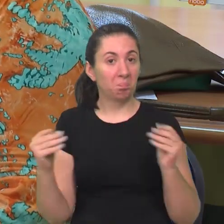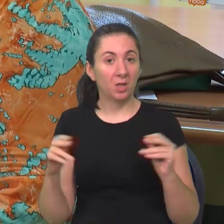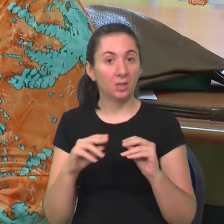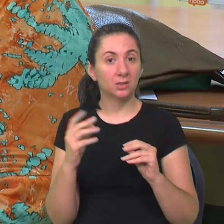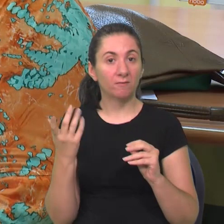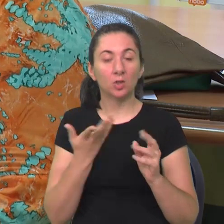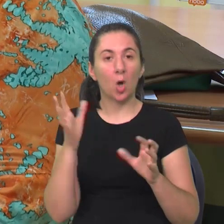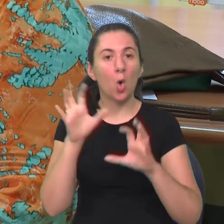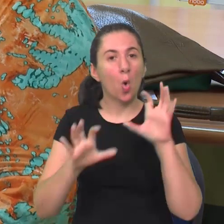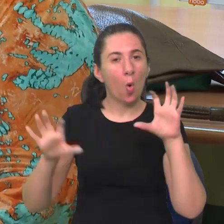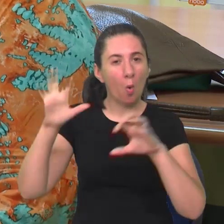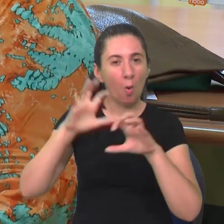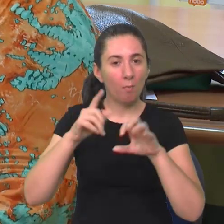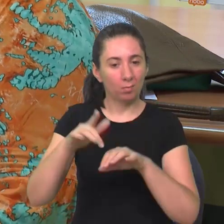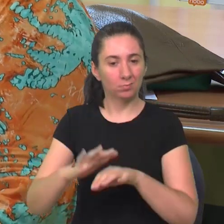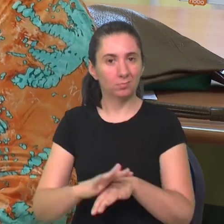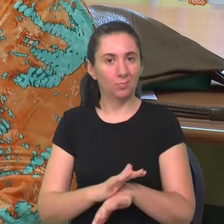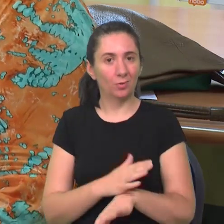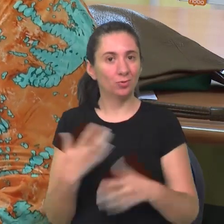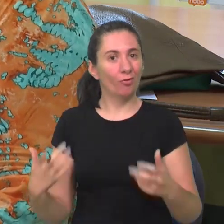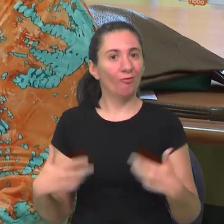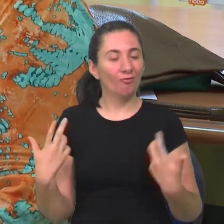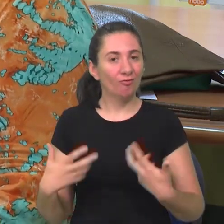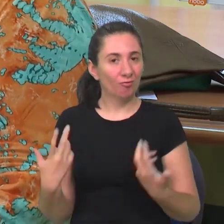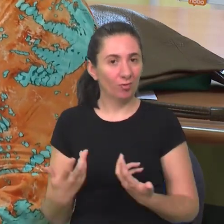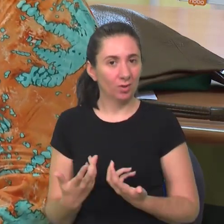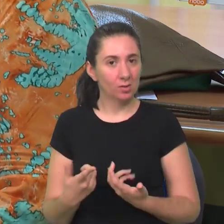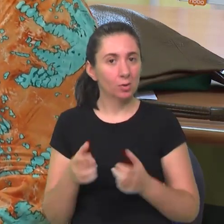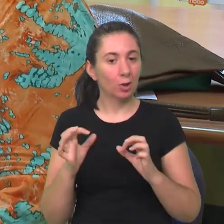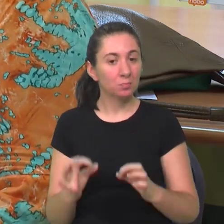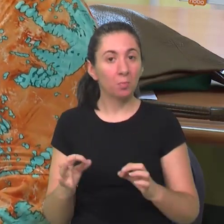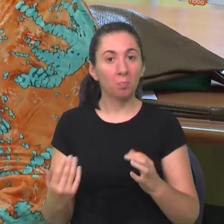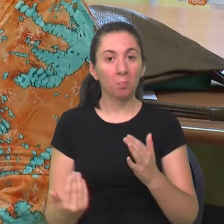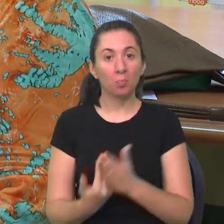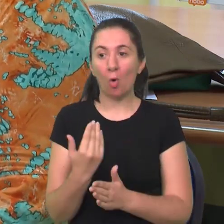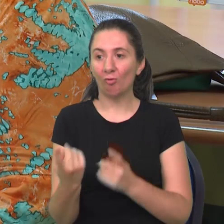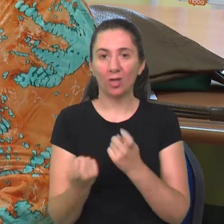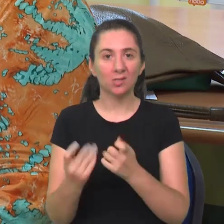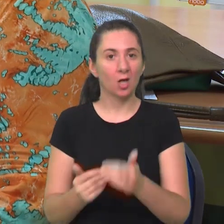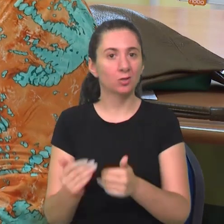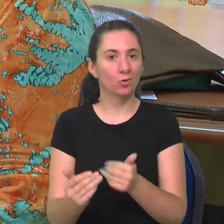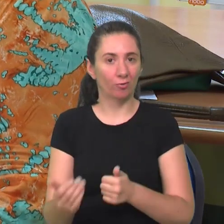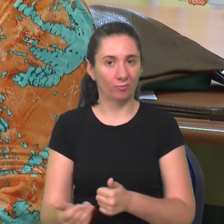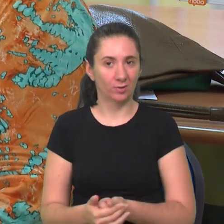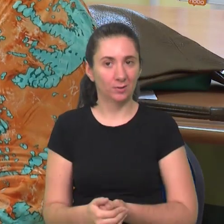sivi oblaci, vi ste se osjećali veselo i spremni za neke nove izazove.